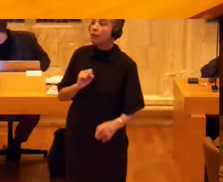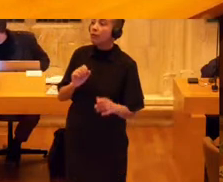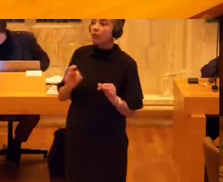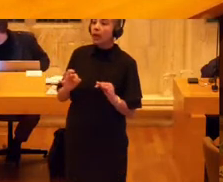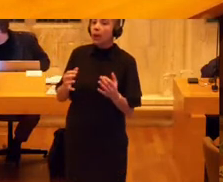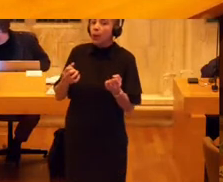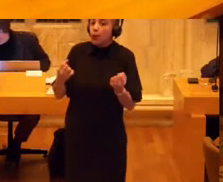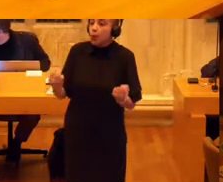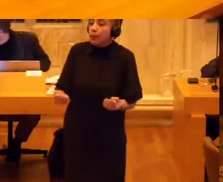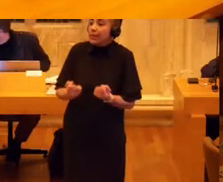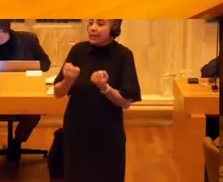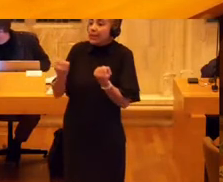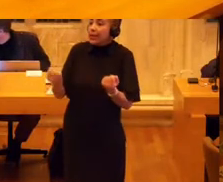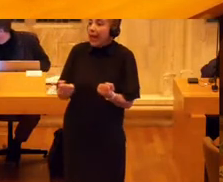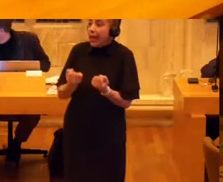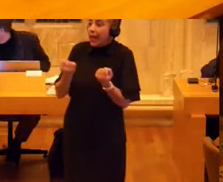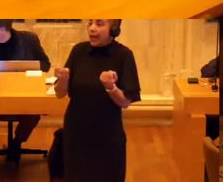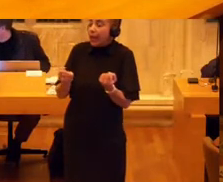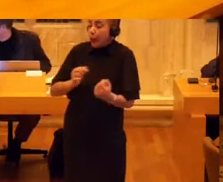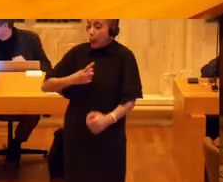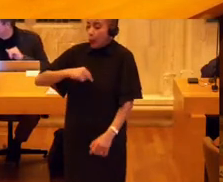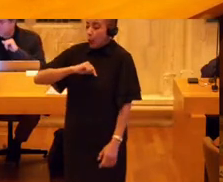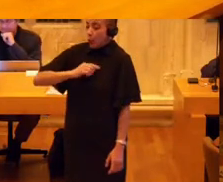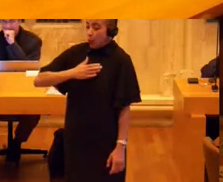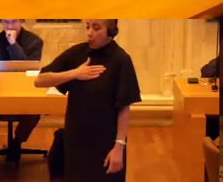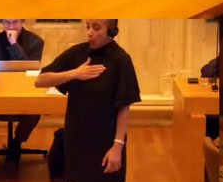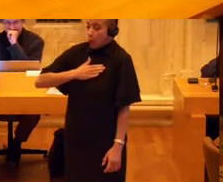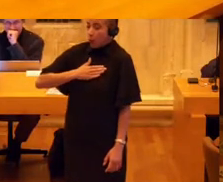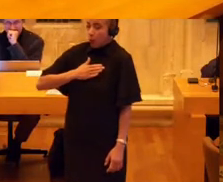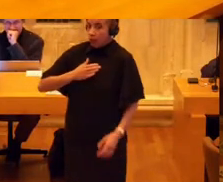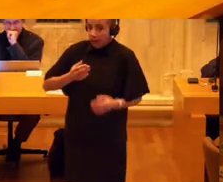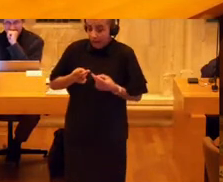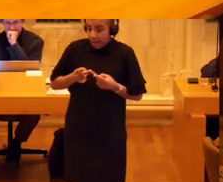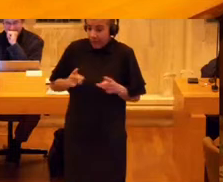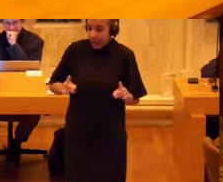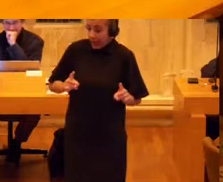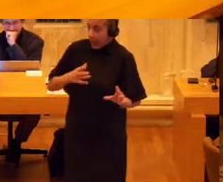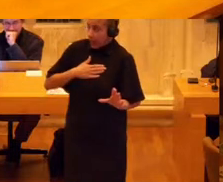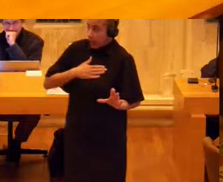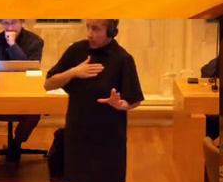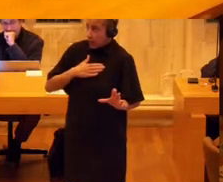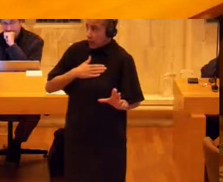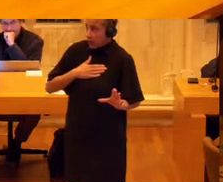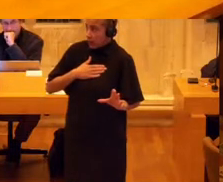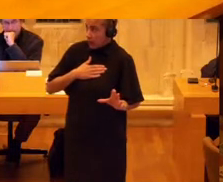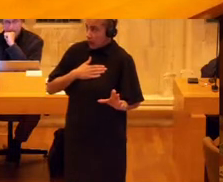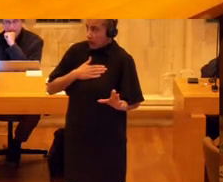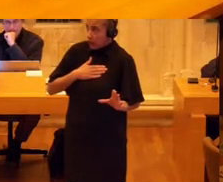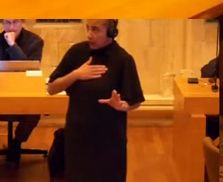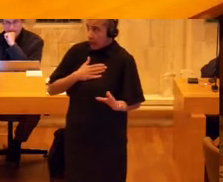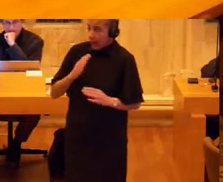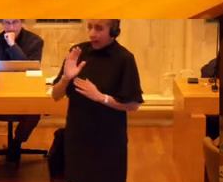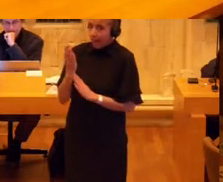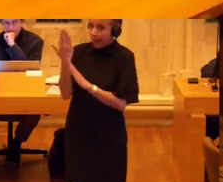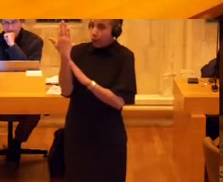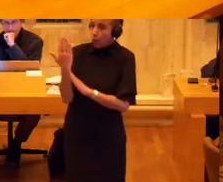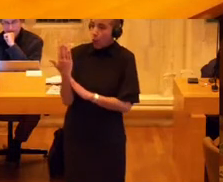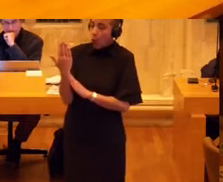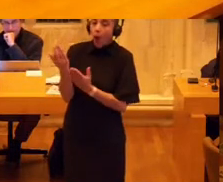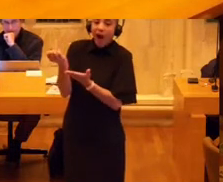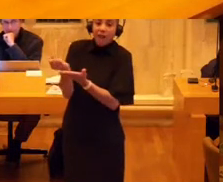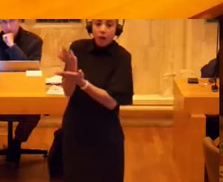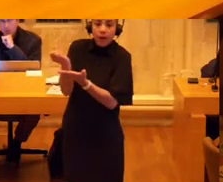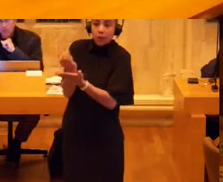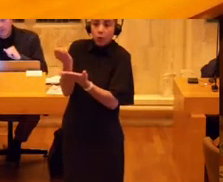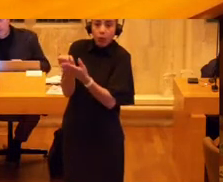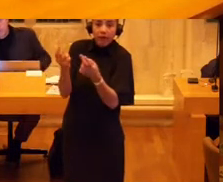publicité, est-ce que nous, en tant que ville, en tant pour les panneaux d'information de la ville, est-ce que